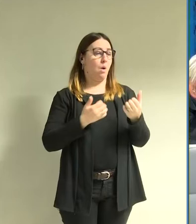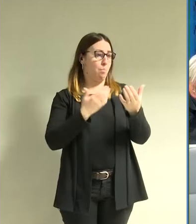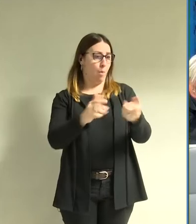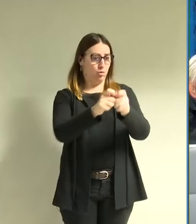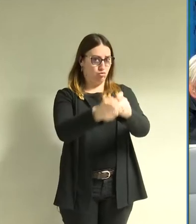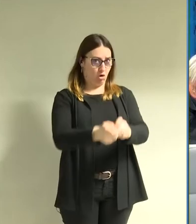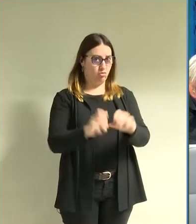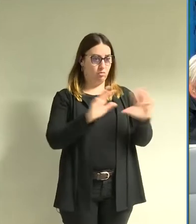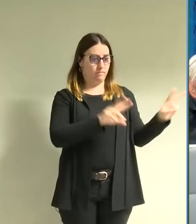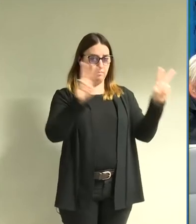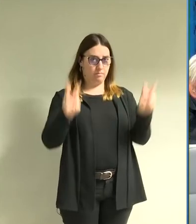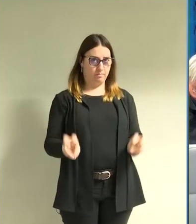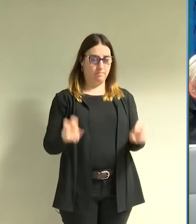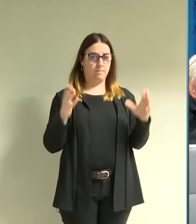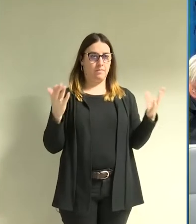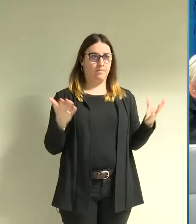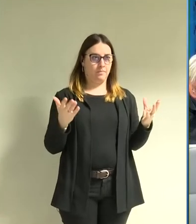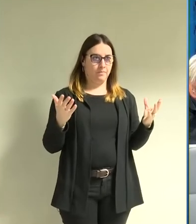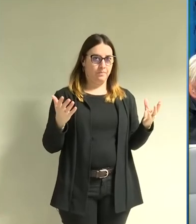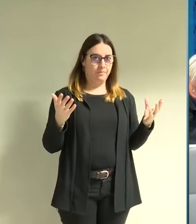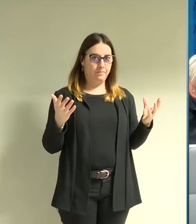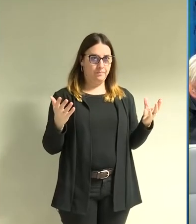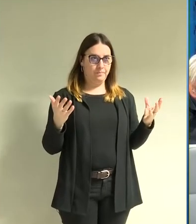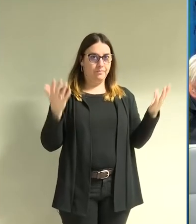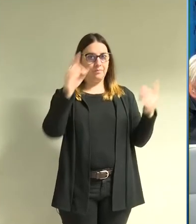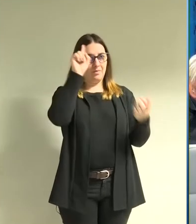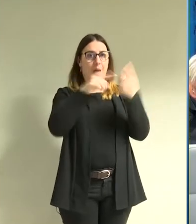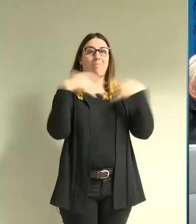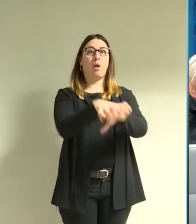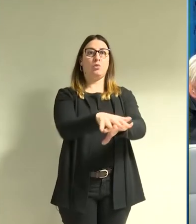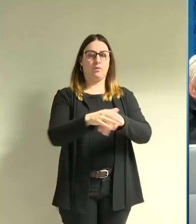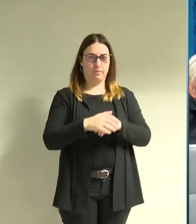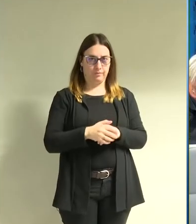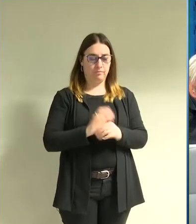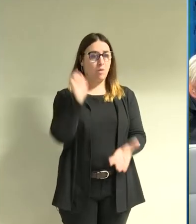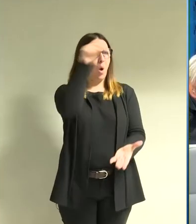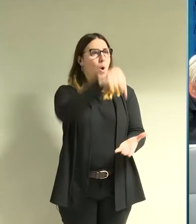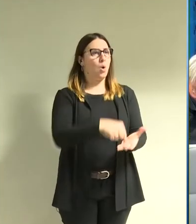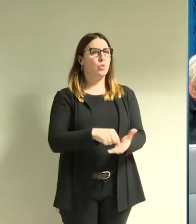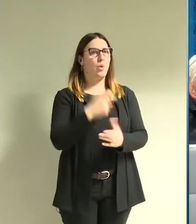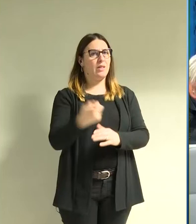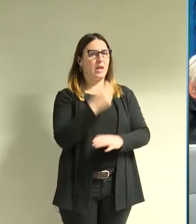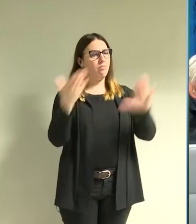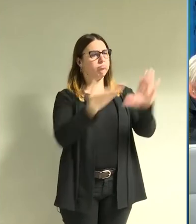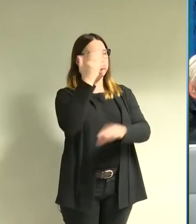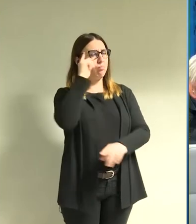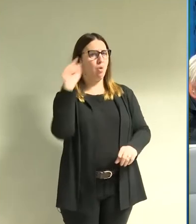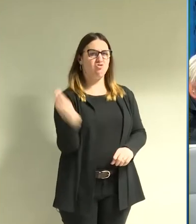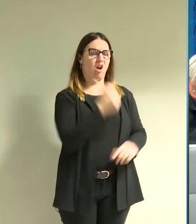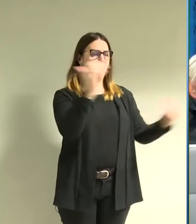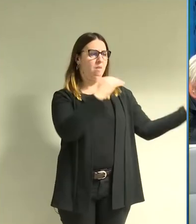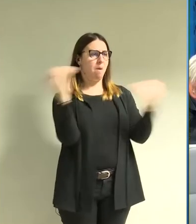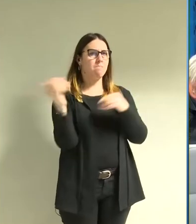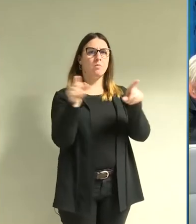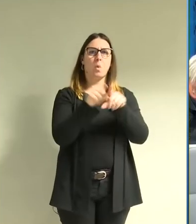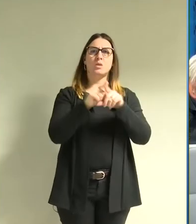ainsi pour ajouter l'inclusivité donc elle doit être le lieu de l'excellente éducatif pour toutes et tous et de la